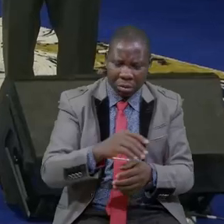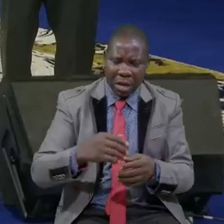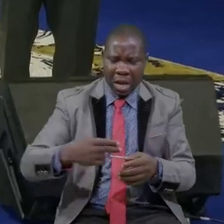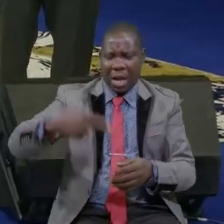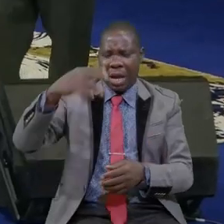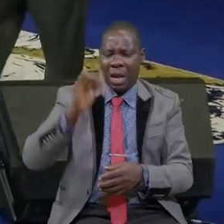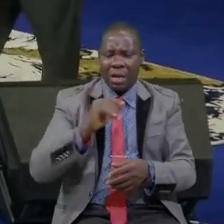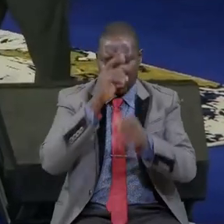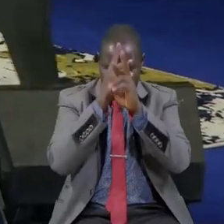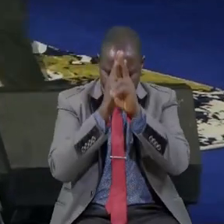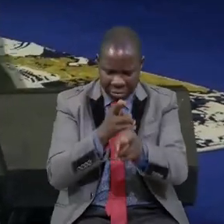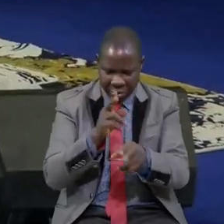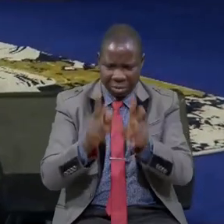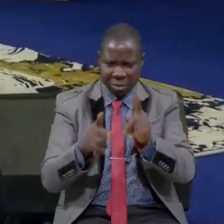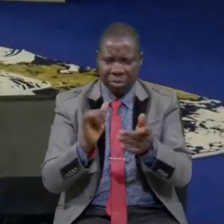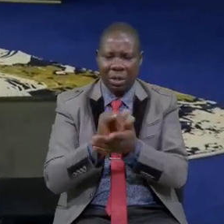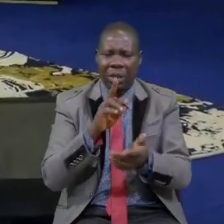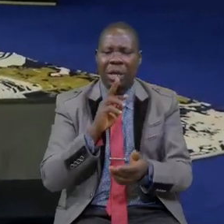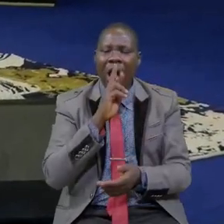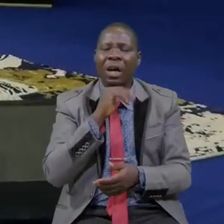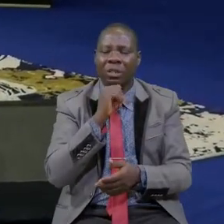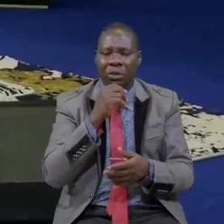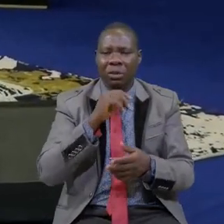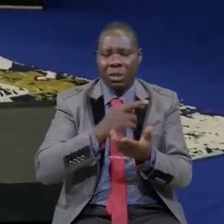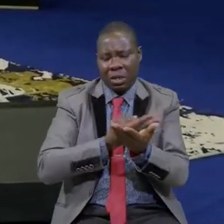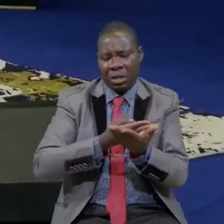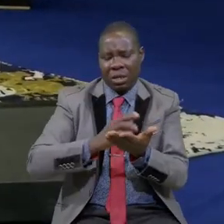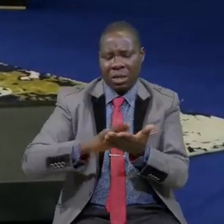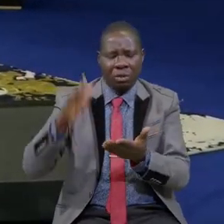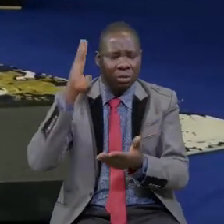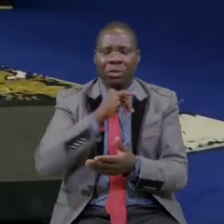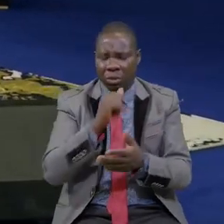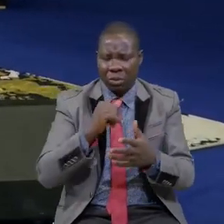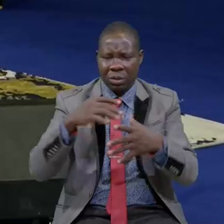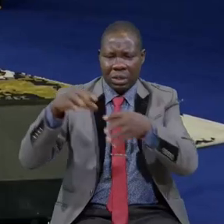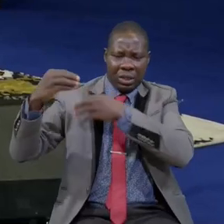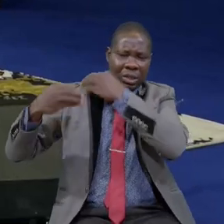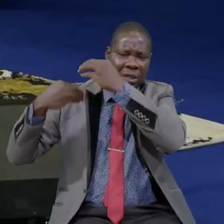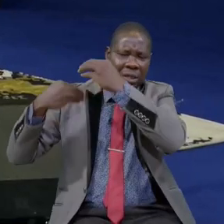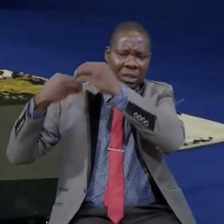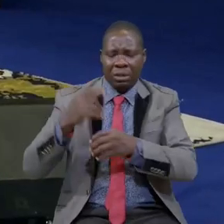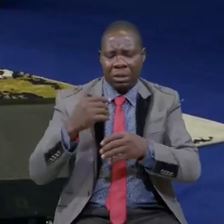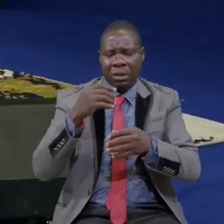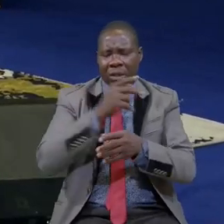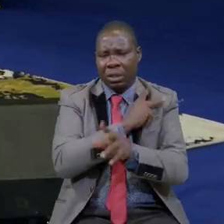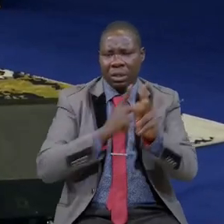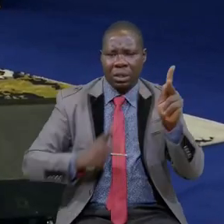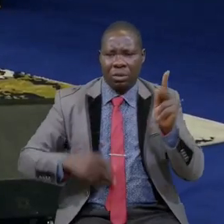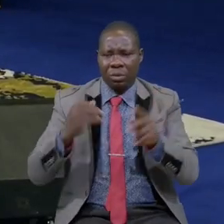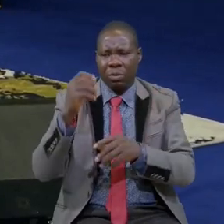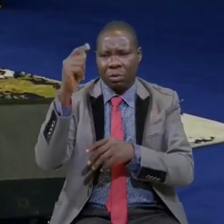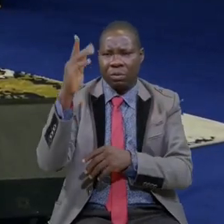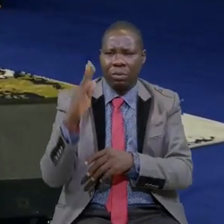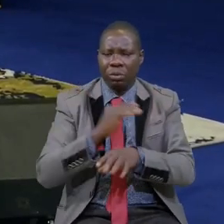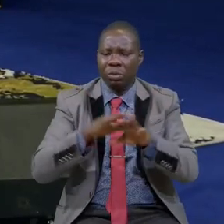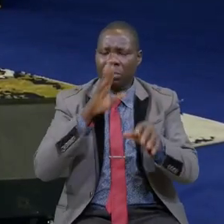hautement estimées qui sont injustes n'hériteront point le royaume de Dieu? Ne vous y trompez